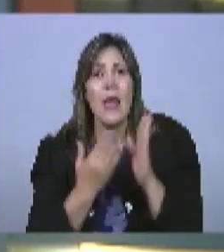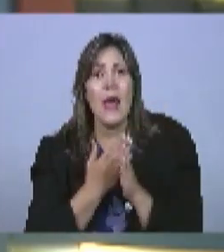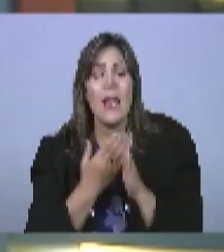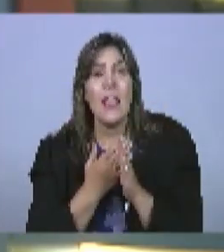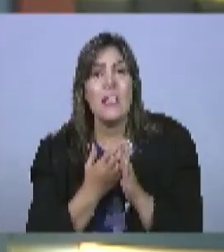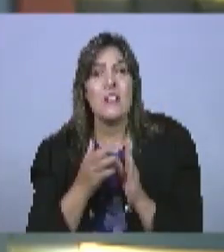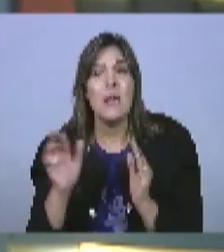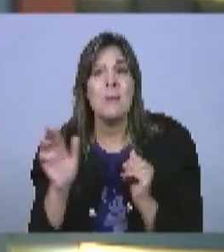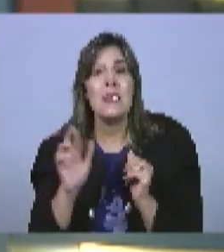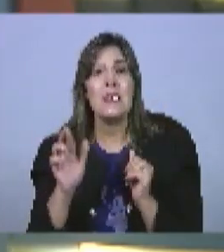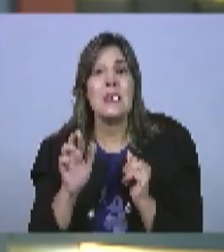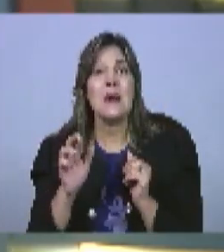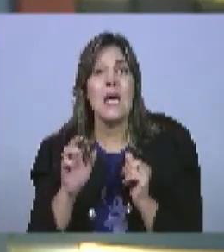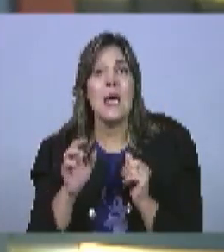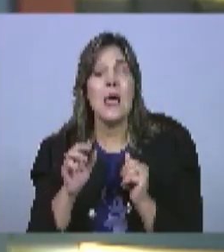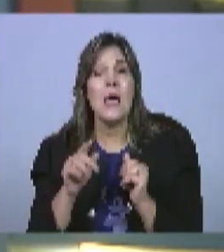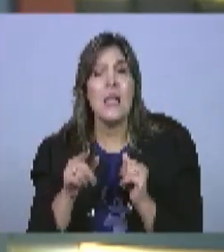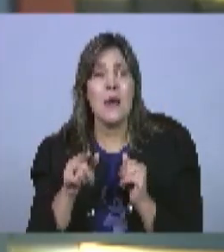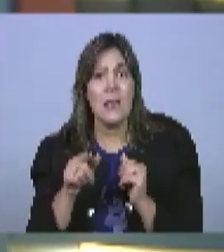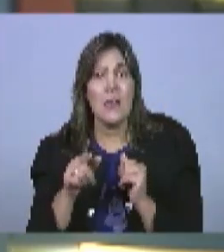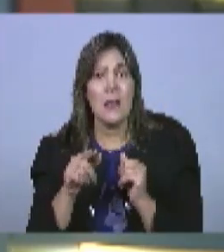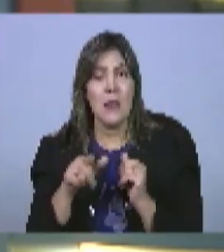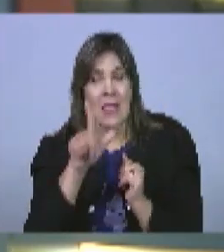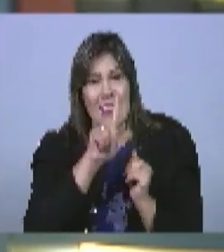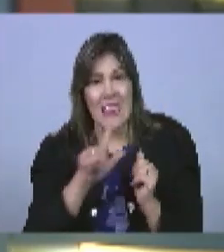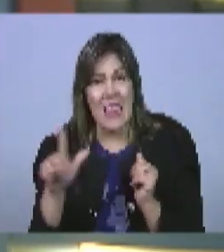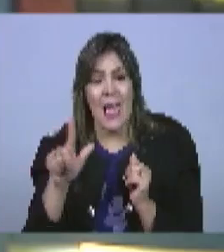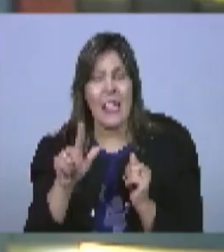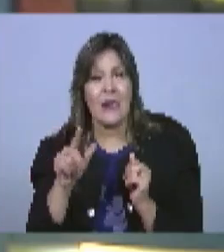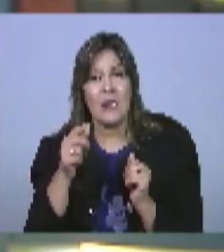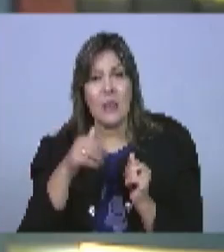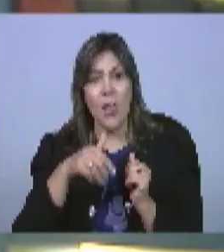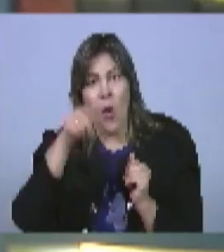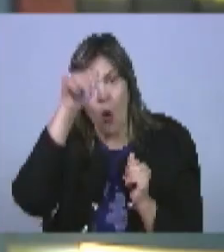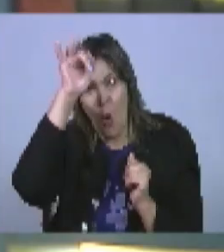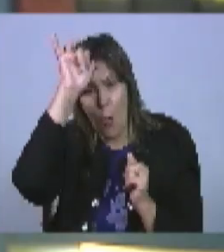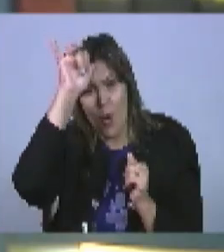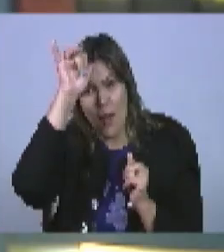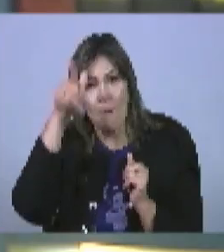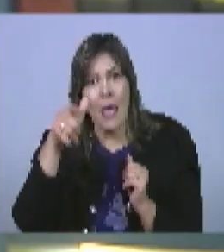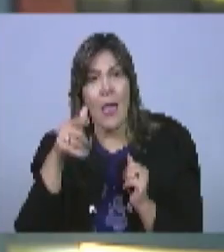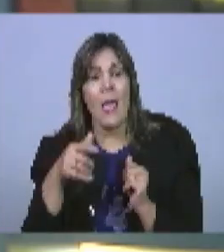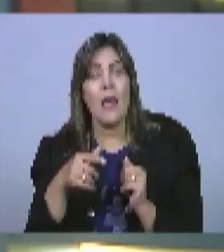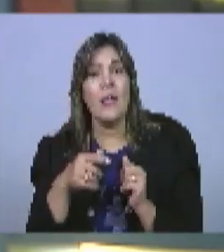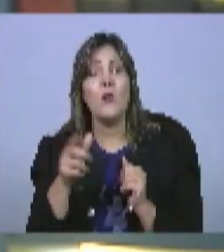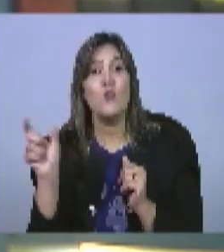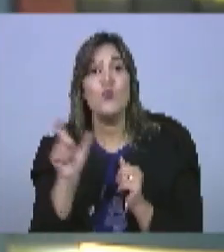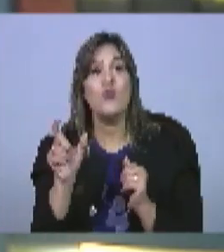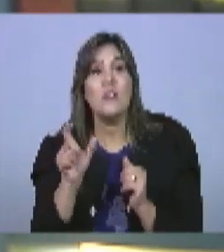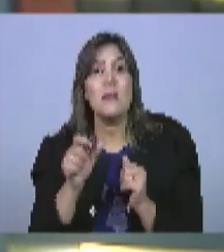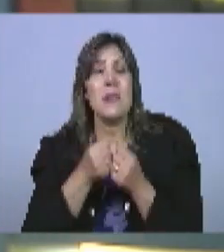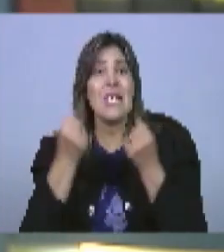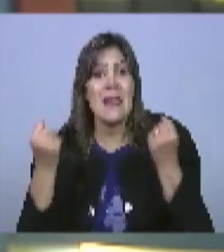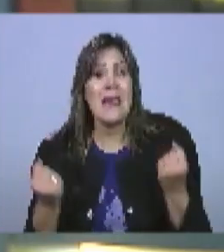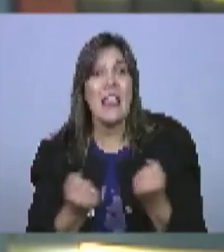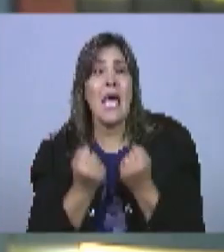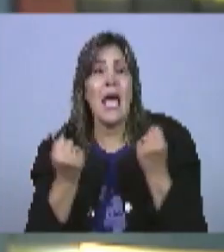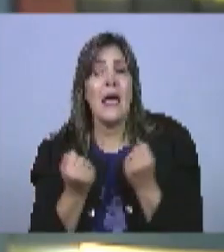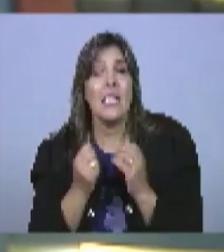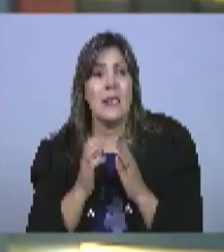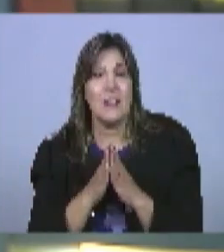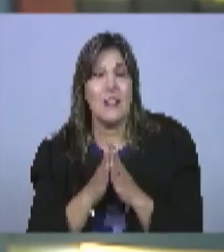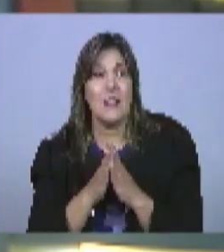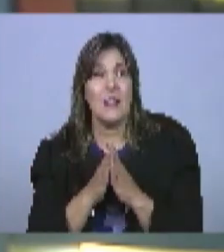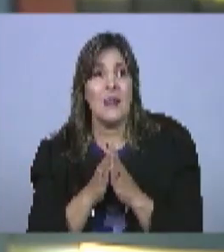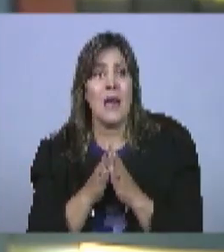يبذل علمائه يقصد اتحاد علماء المسلمين جهدا يذكر في ازاله معاداه